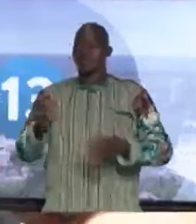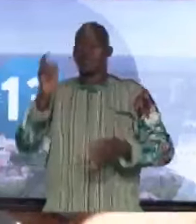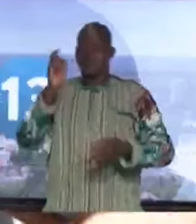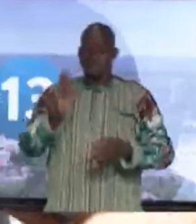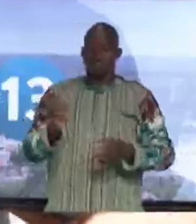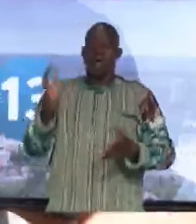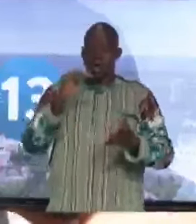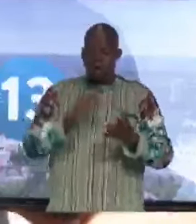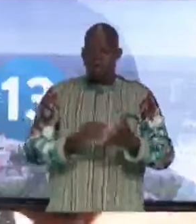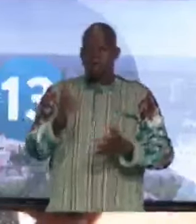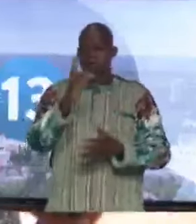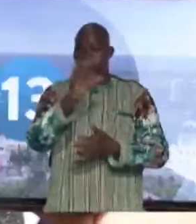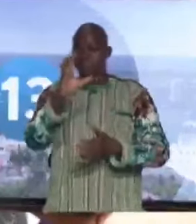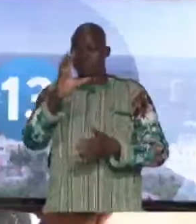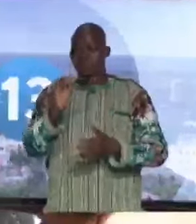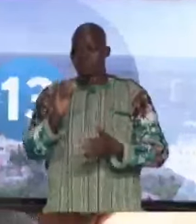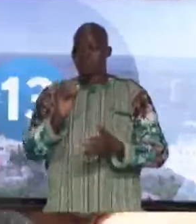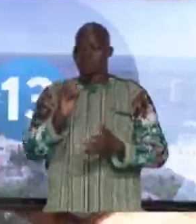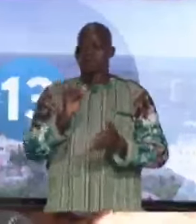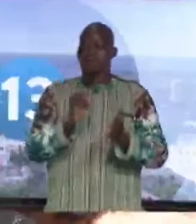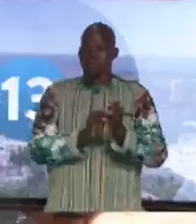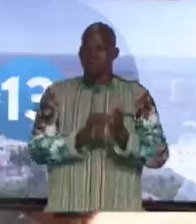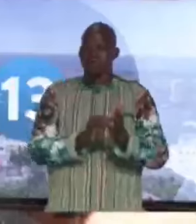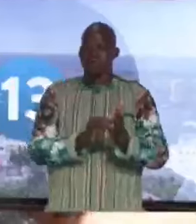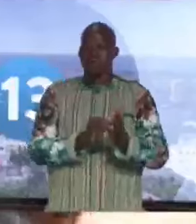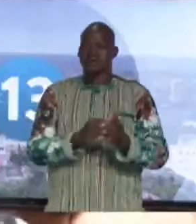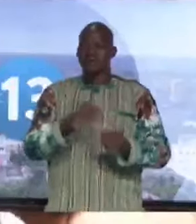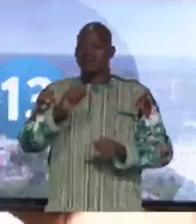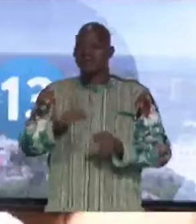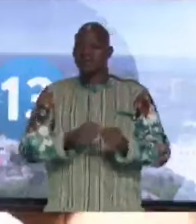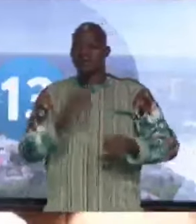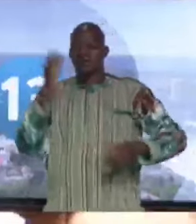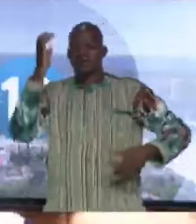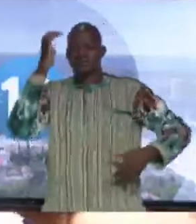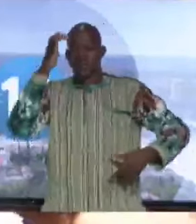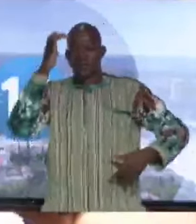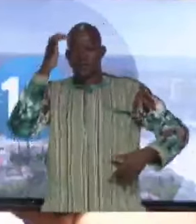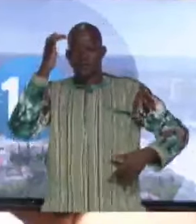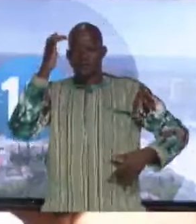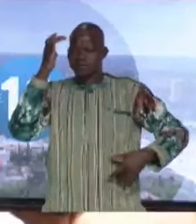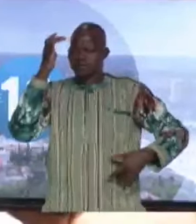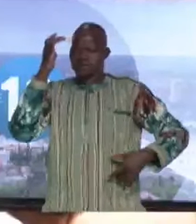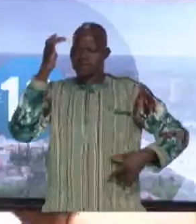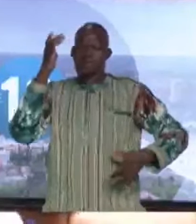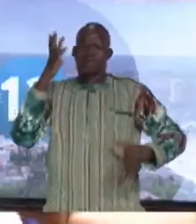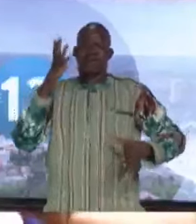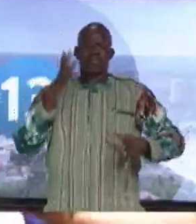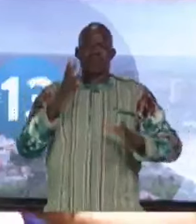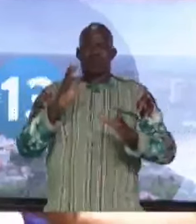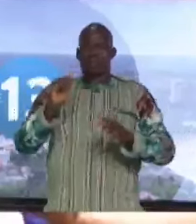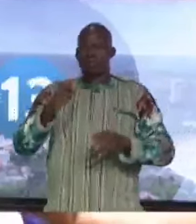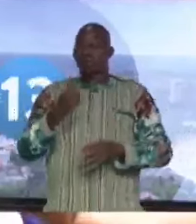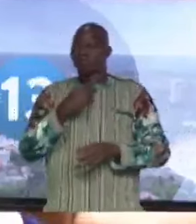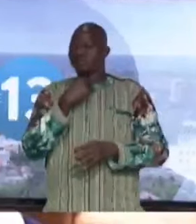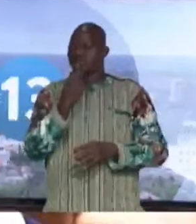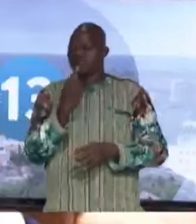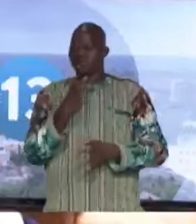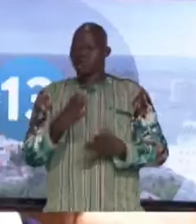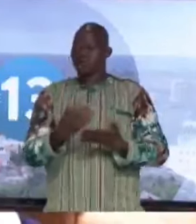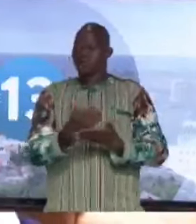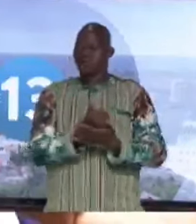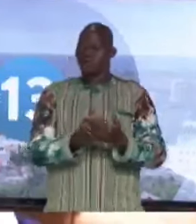000. Donc, à tout casser, chaque malade de la maladie rénale peut vous dire qu'il capitalise pas mal